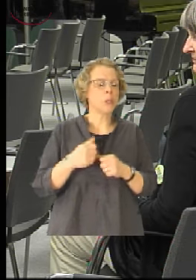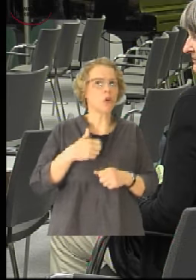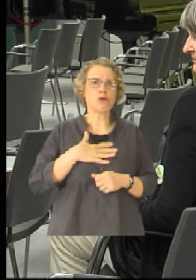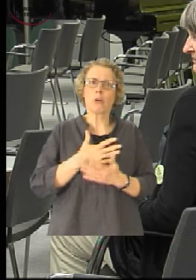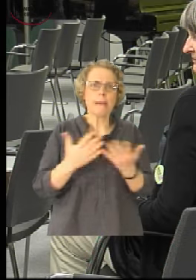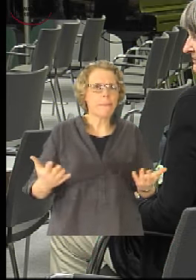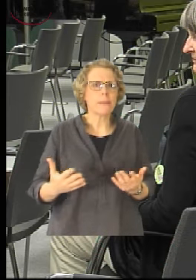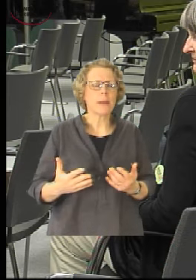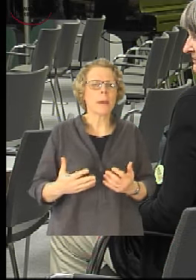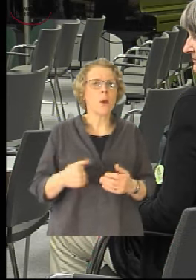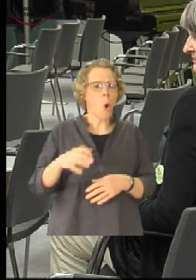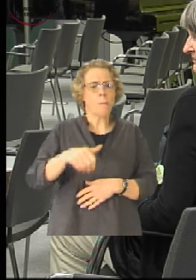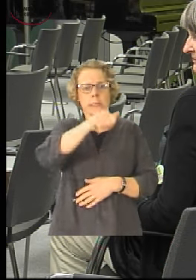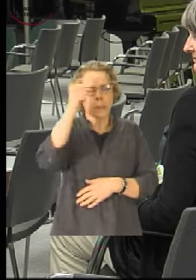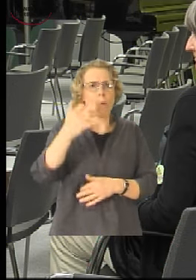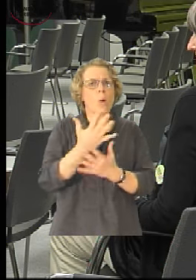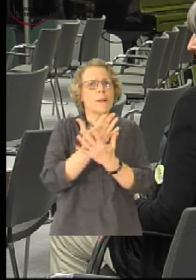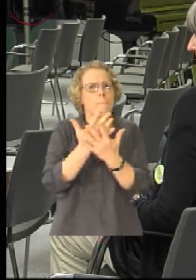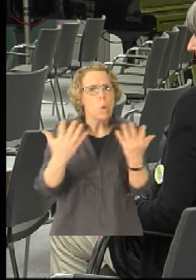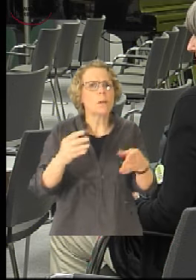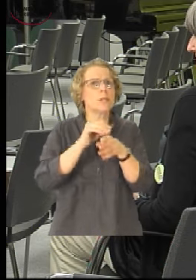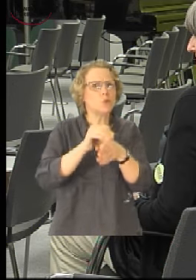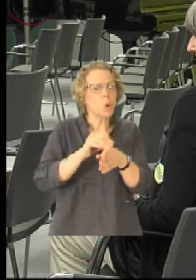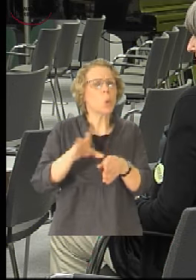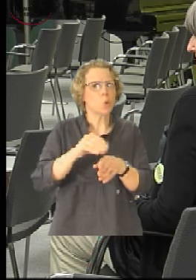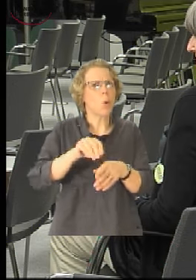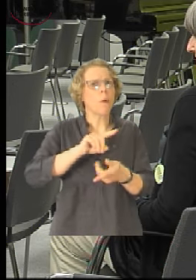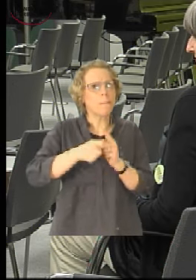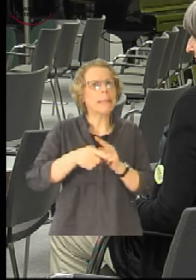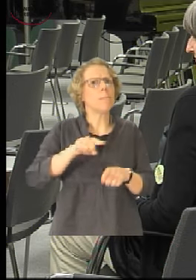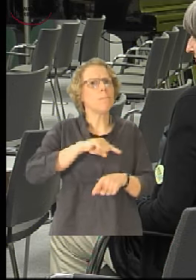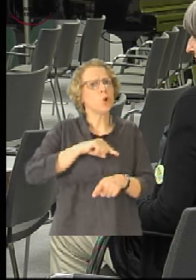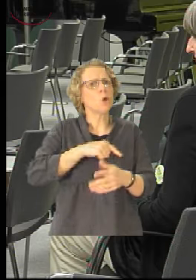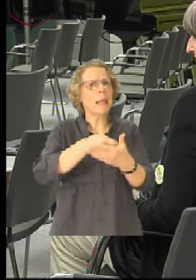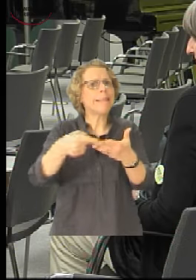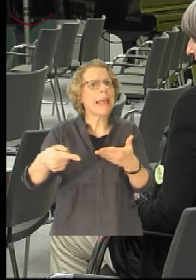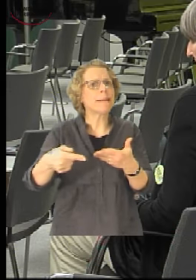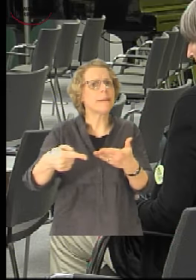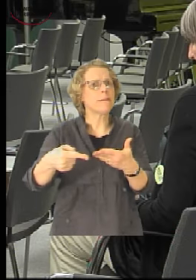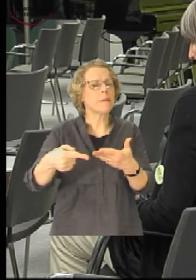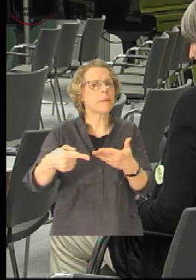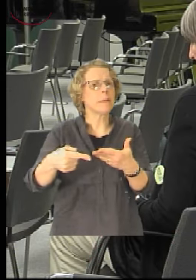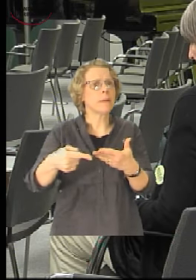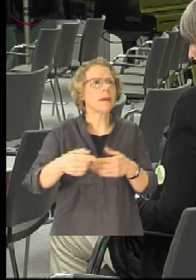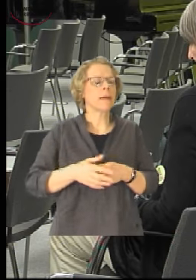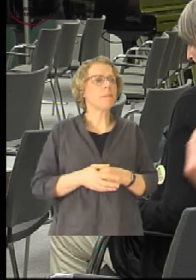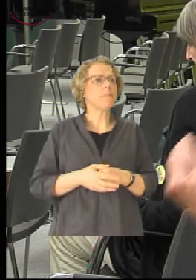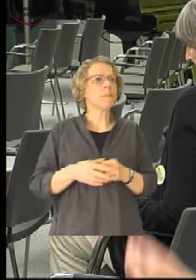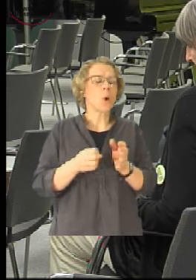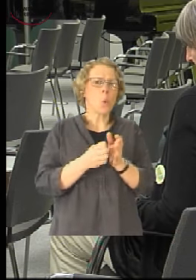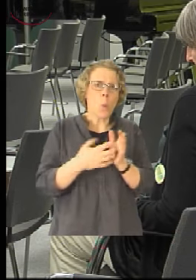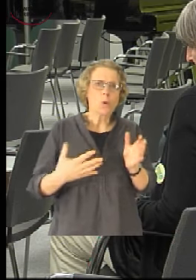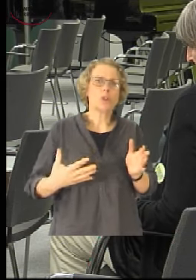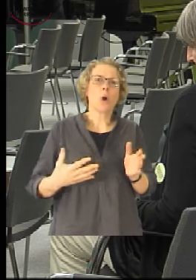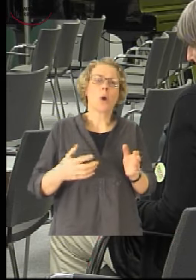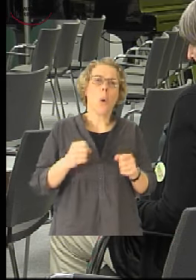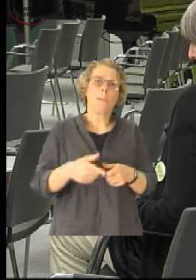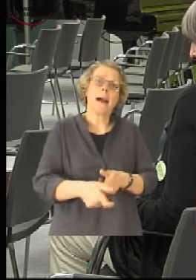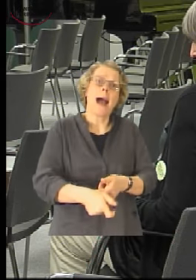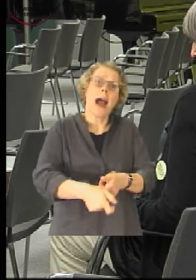svårt multisjuka kan det vara en stor nackdel. Därför att som man handlar upp